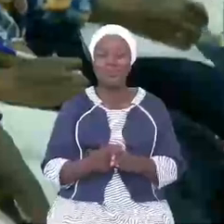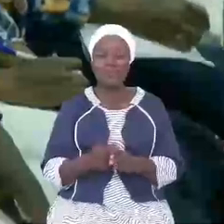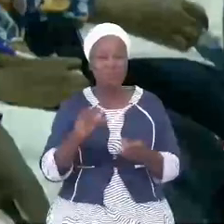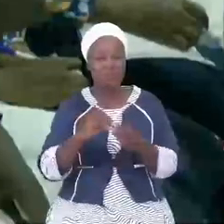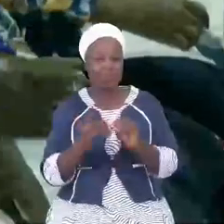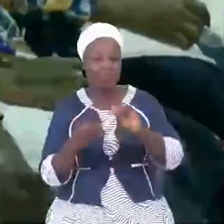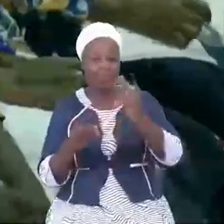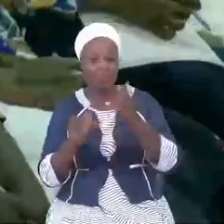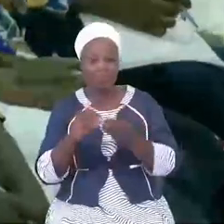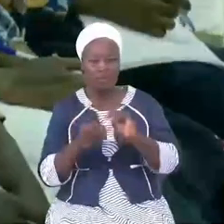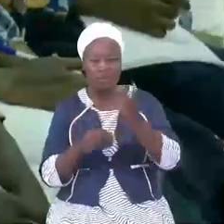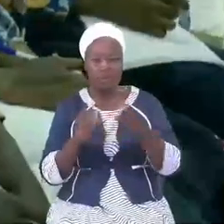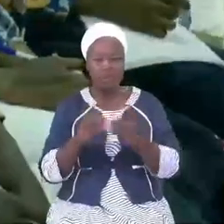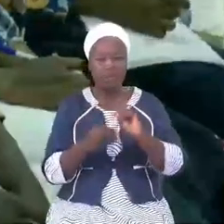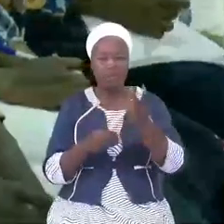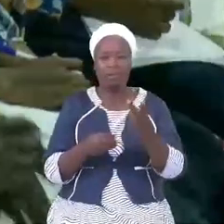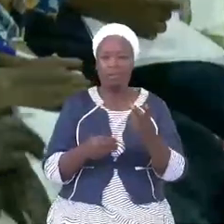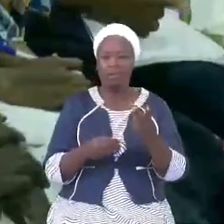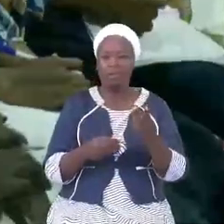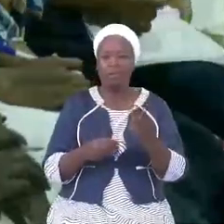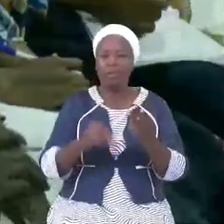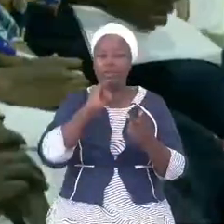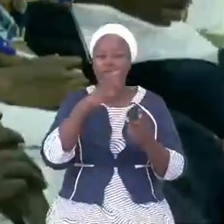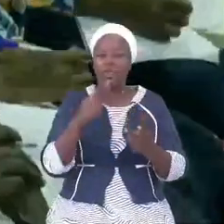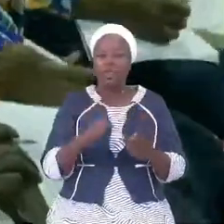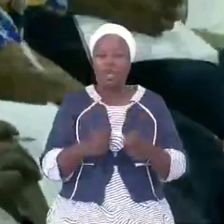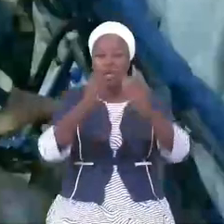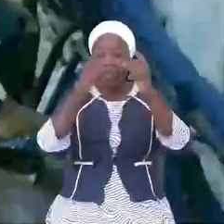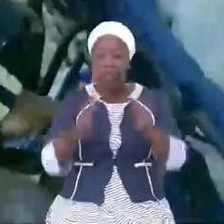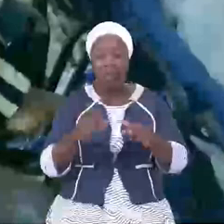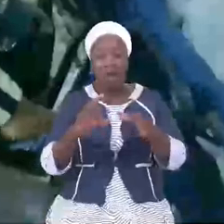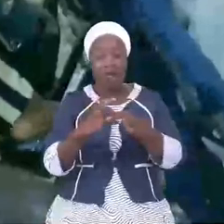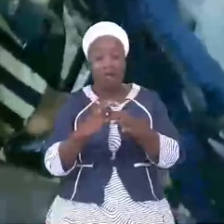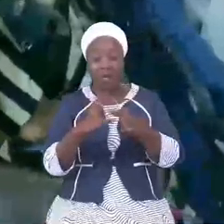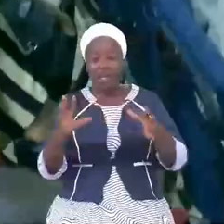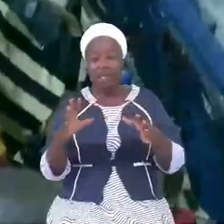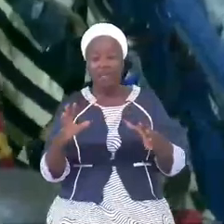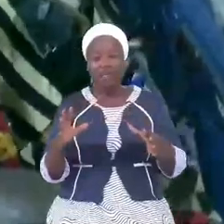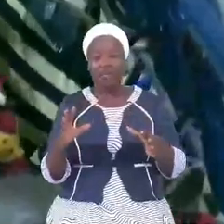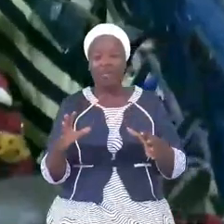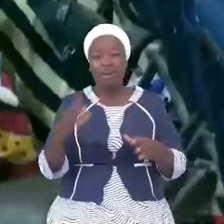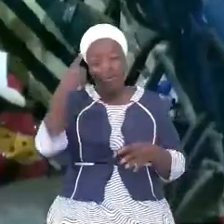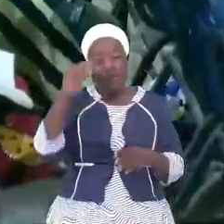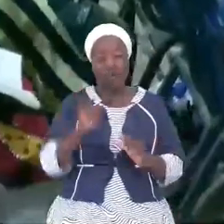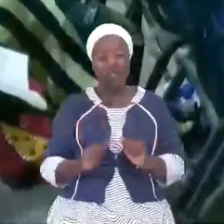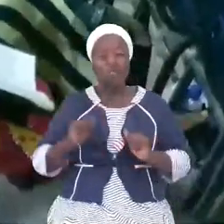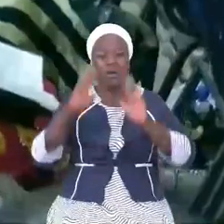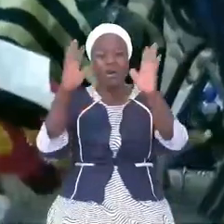Deuxième élément maintenant, c'est le soulagement rapide pour la soumission avec de précieux